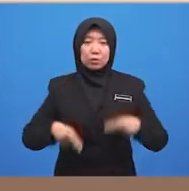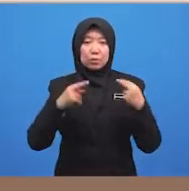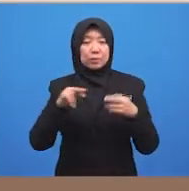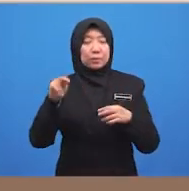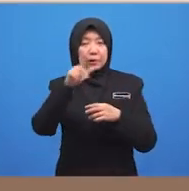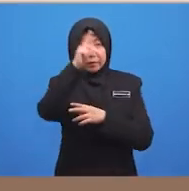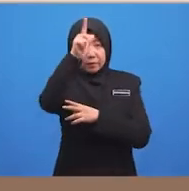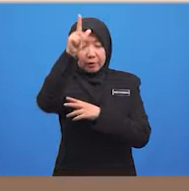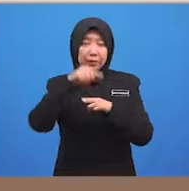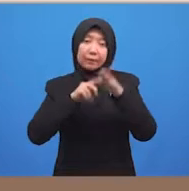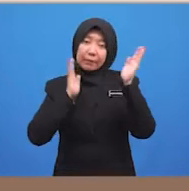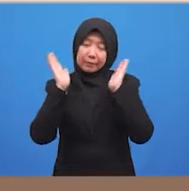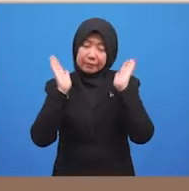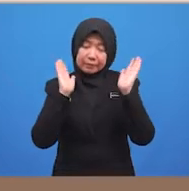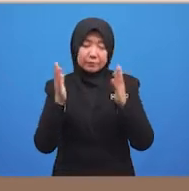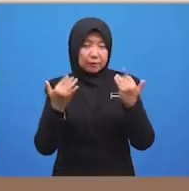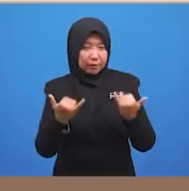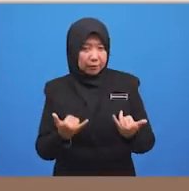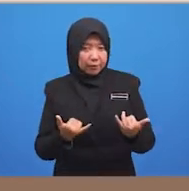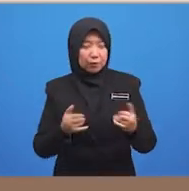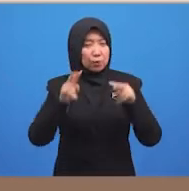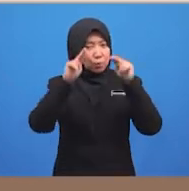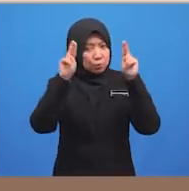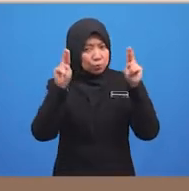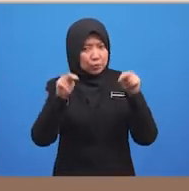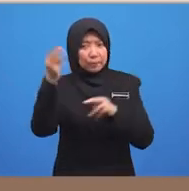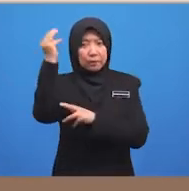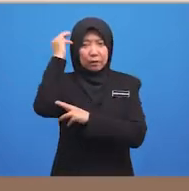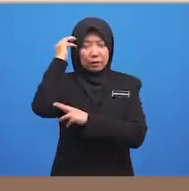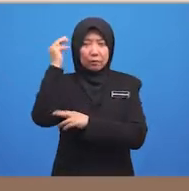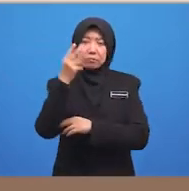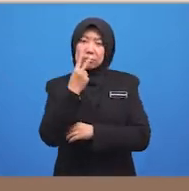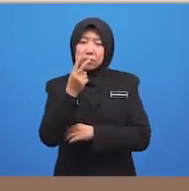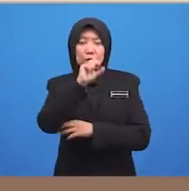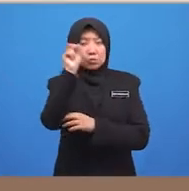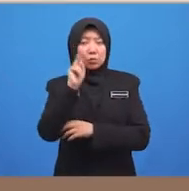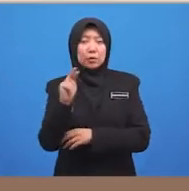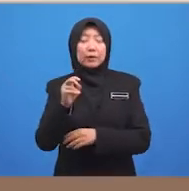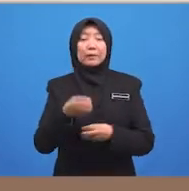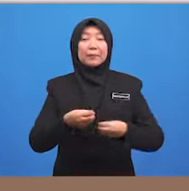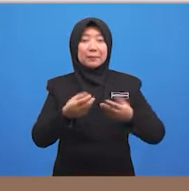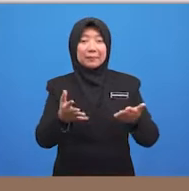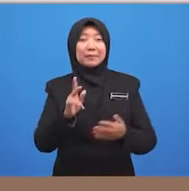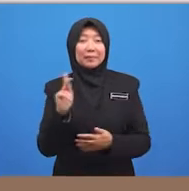Malaysia. Sekarang, mari kita uji minda berdasarkan soalan yang diberikan.